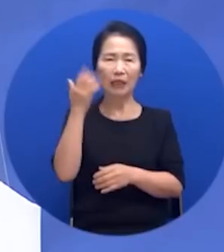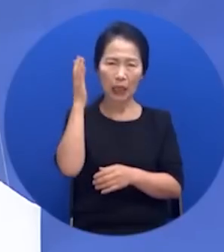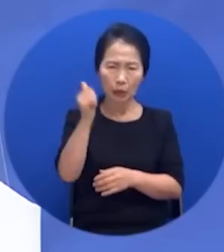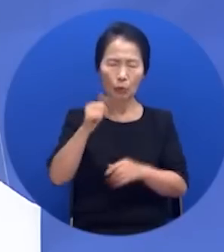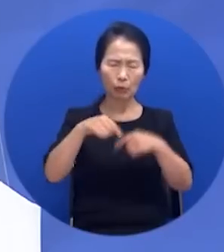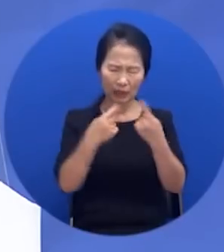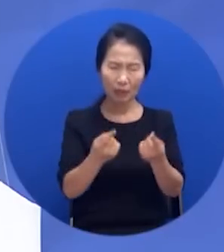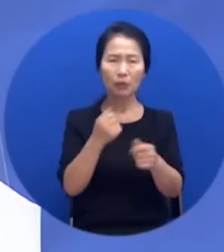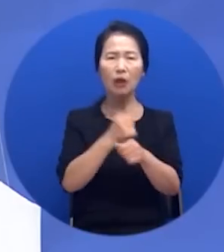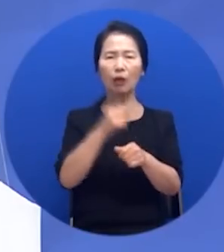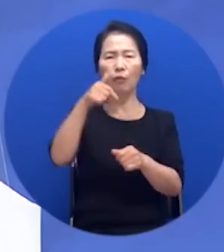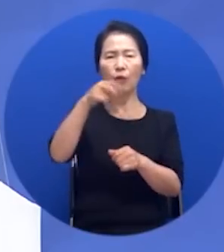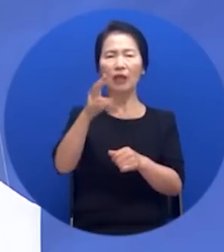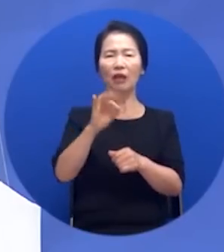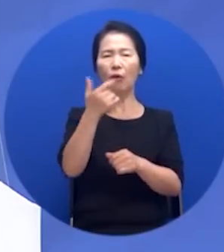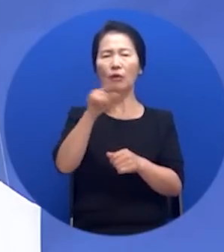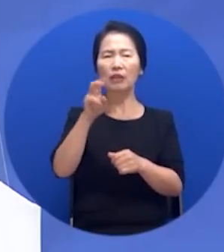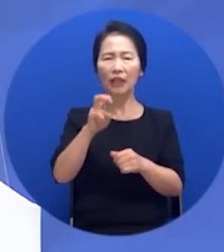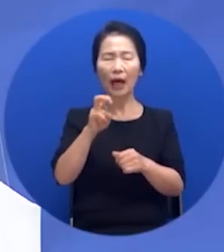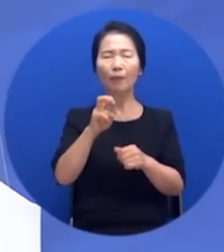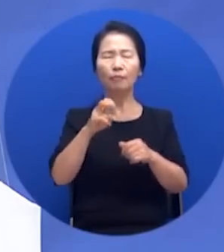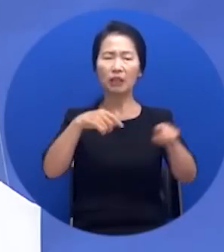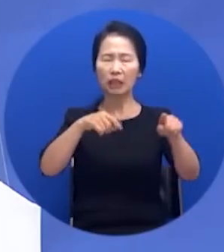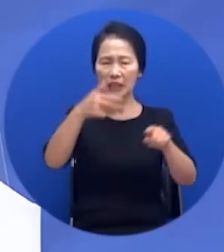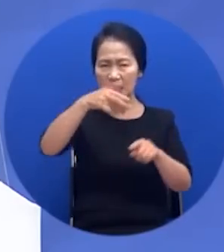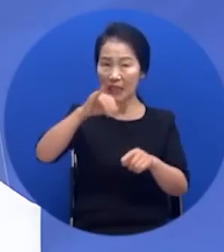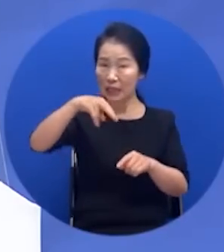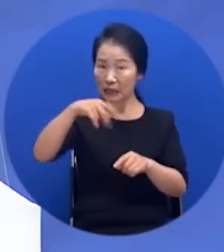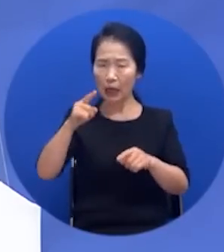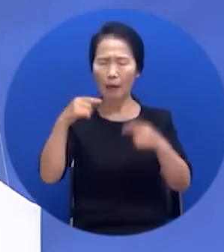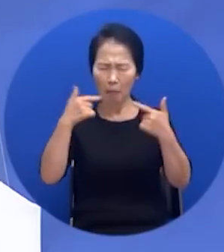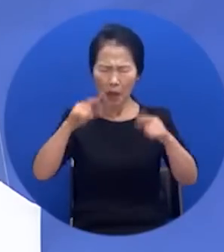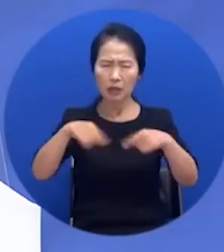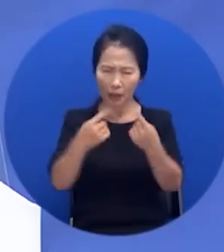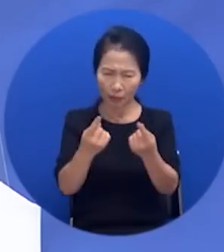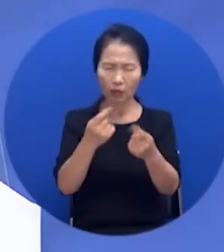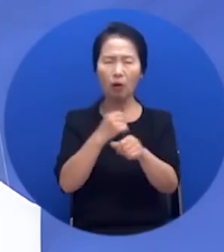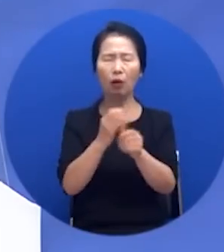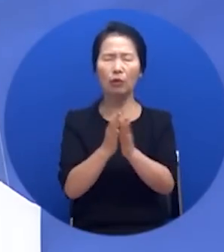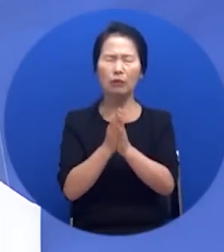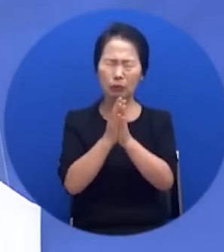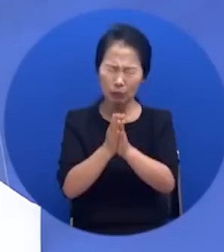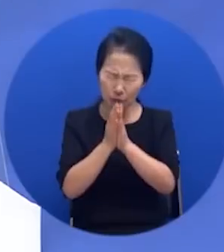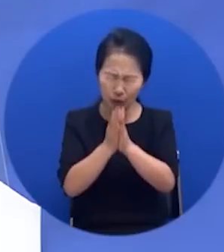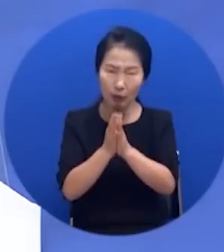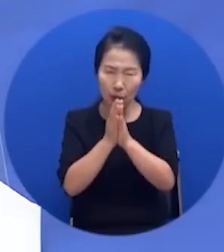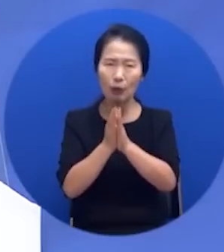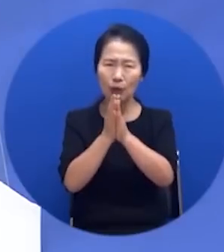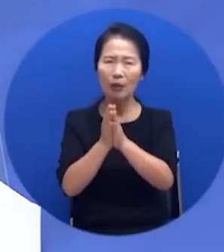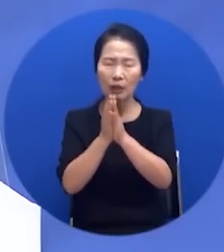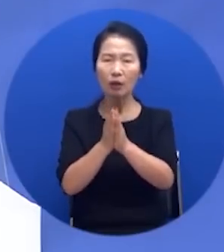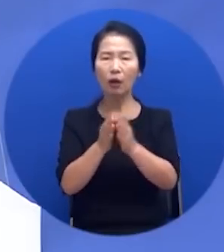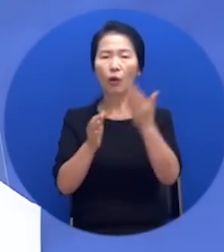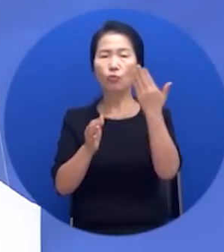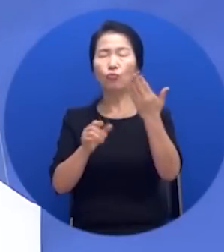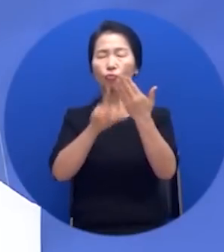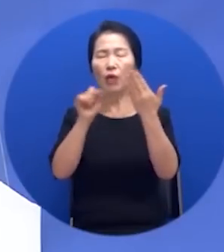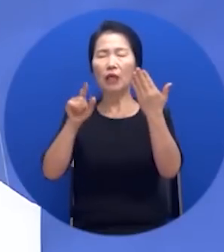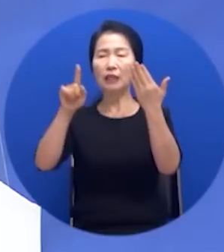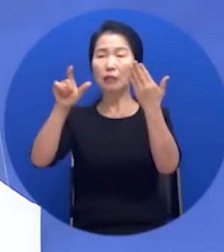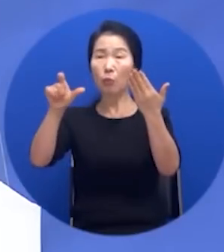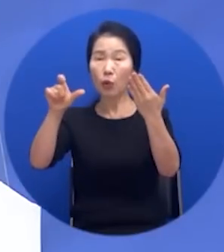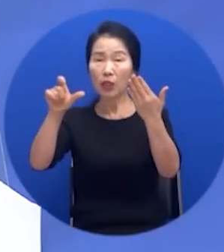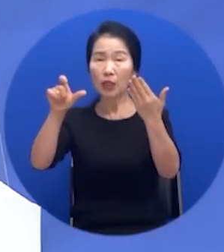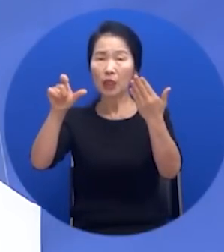경남지사는 매일 출석하며 기도했다고 기록되어 있습니다. 그 기도가 진행되고 있던 9월 15일